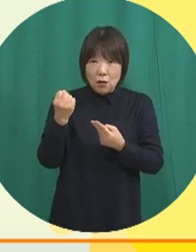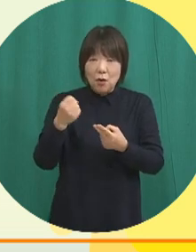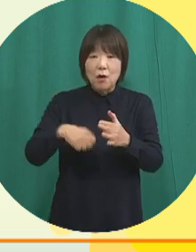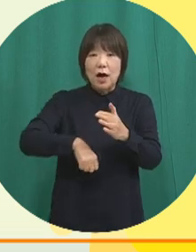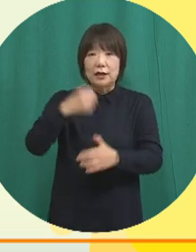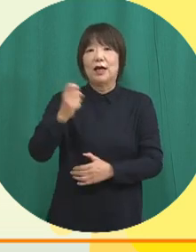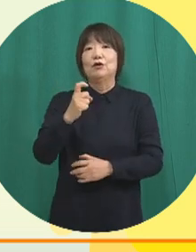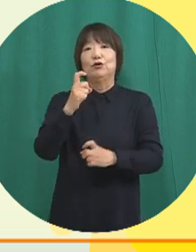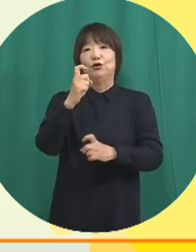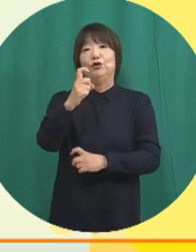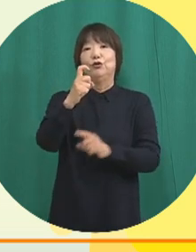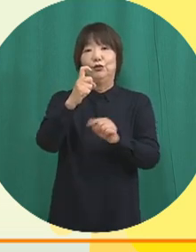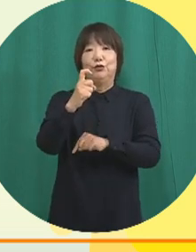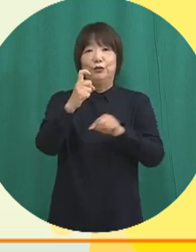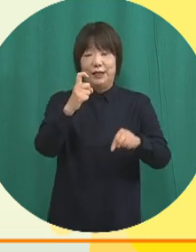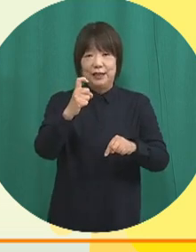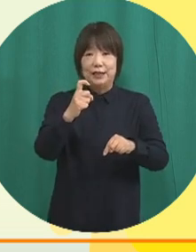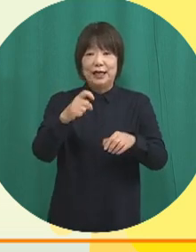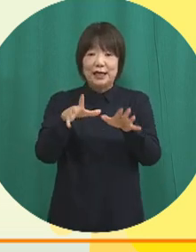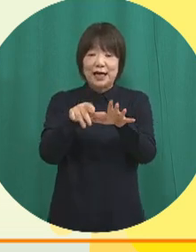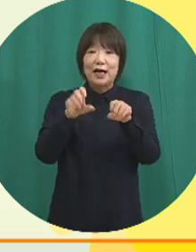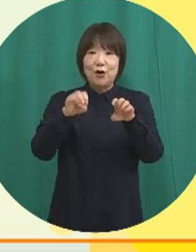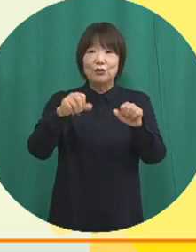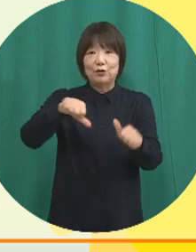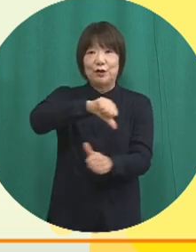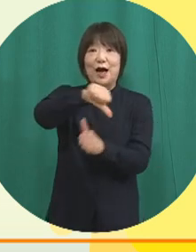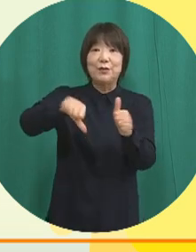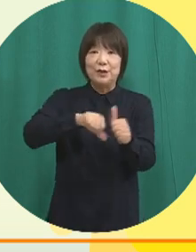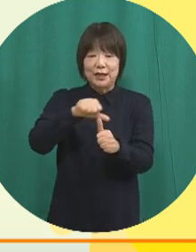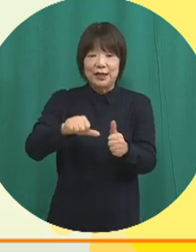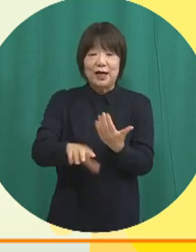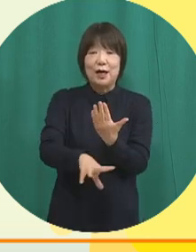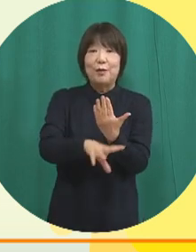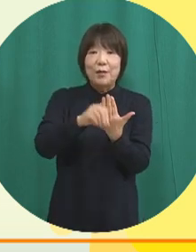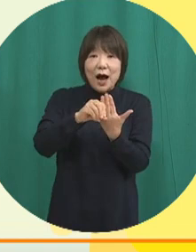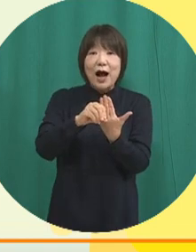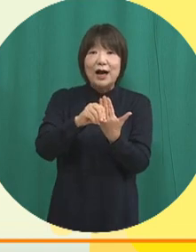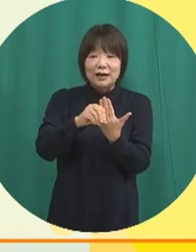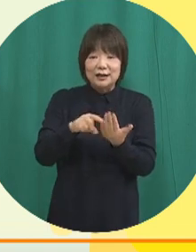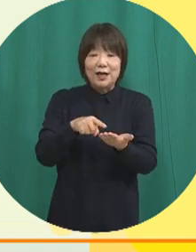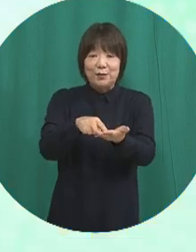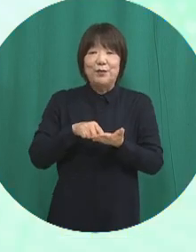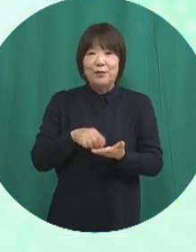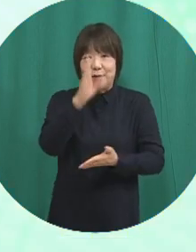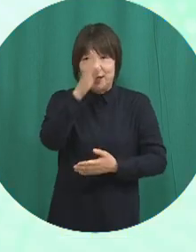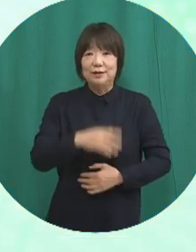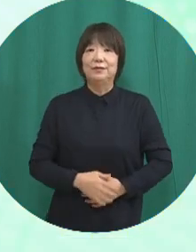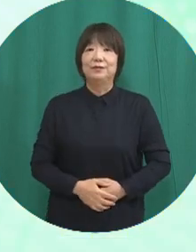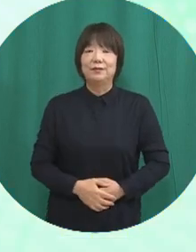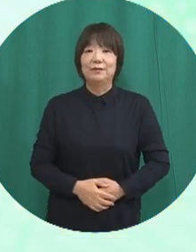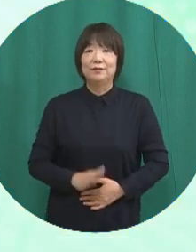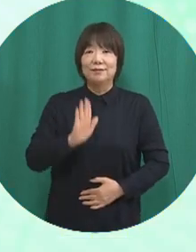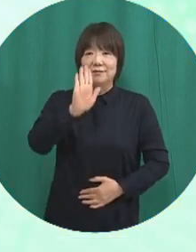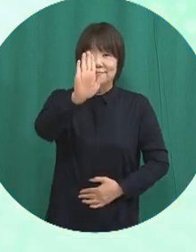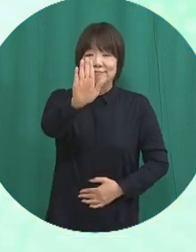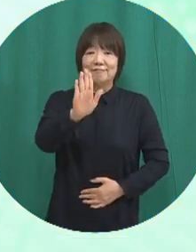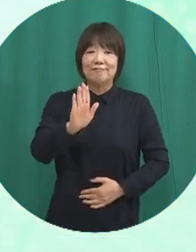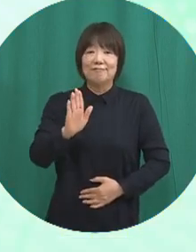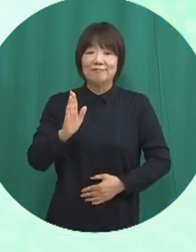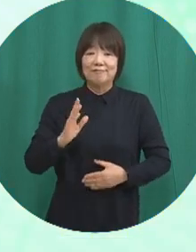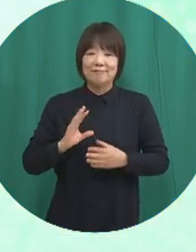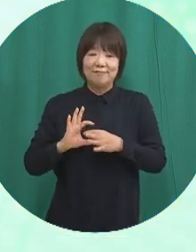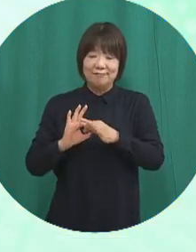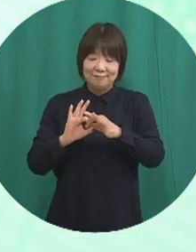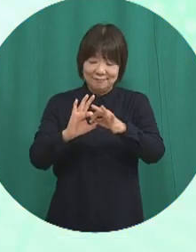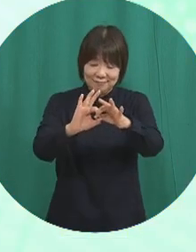ットを10名に。南海放送アプリからこの二次元コードを読み取ってご応募ください。 未来へと